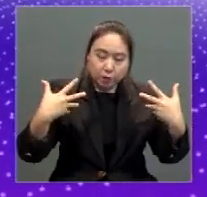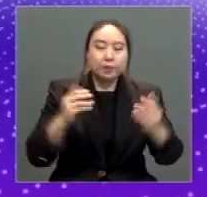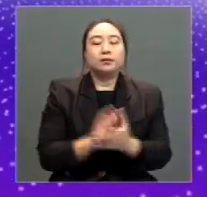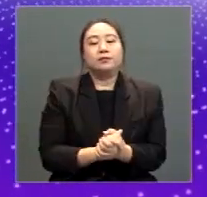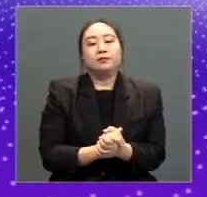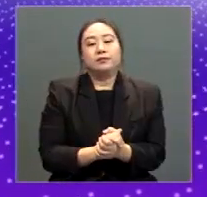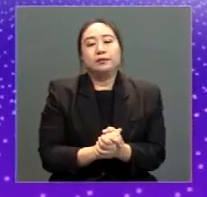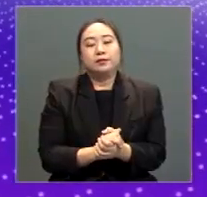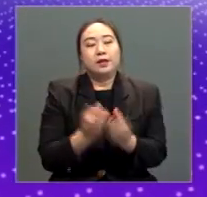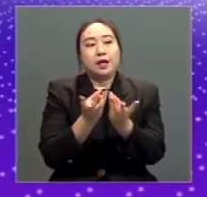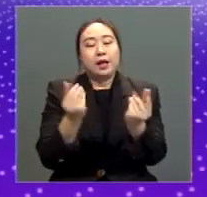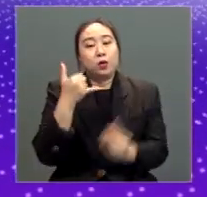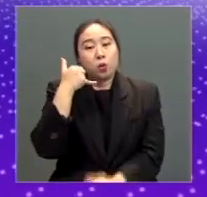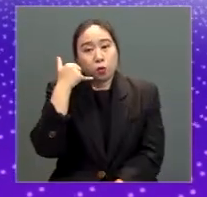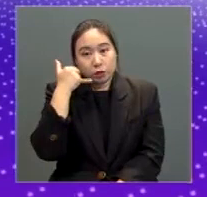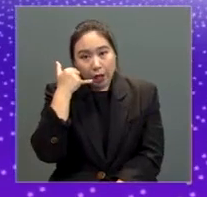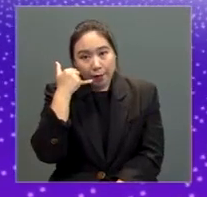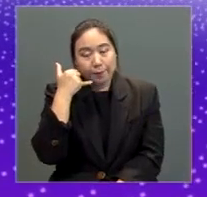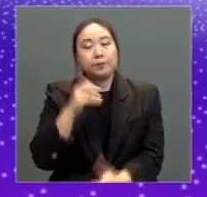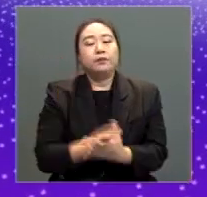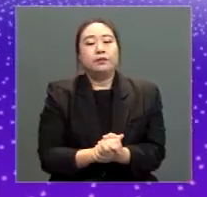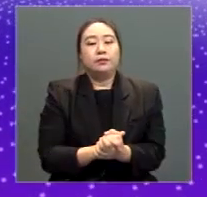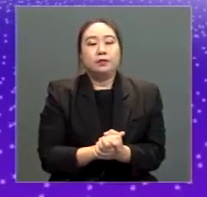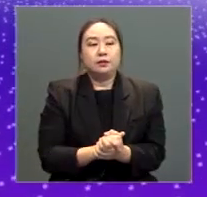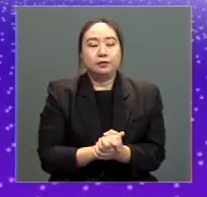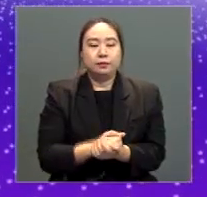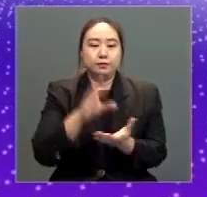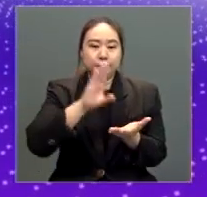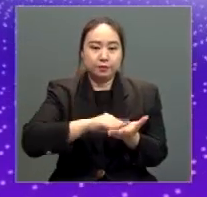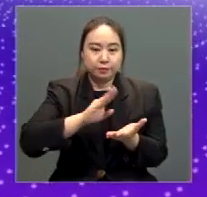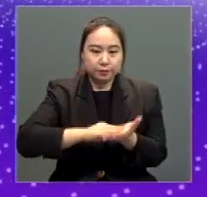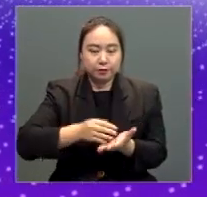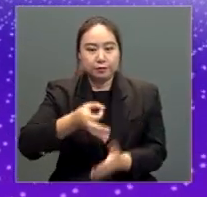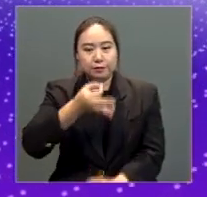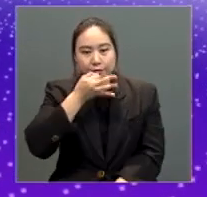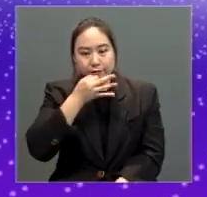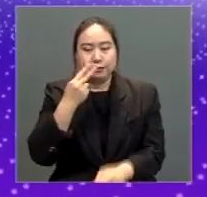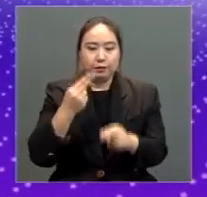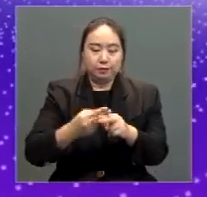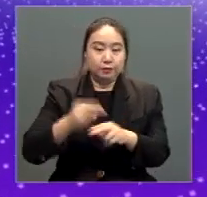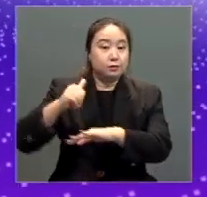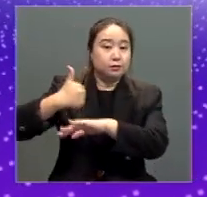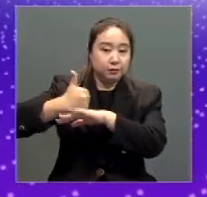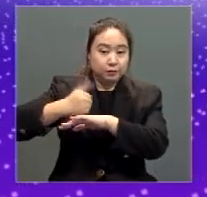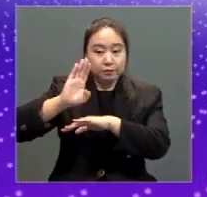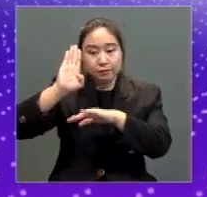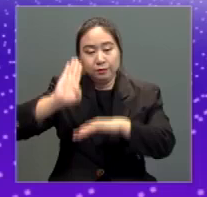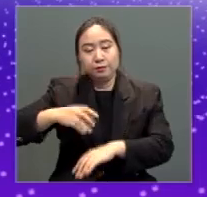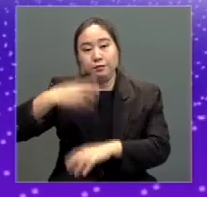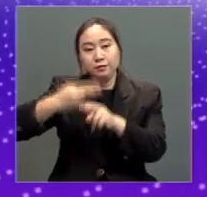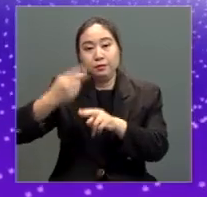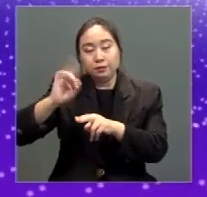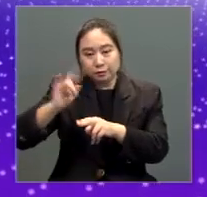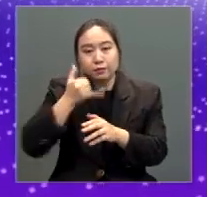13หลักหมายเลขโทรศัพท์ที่ใช้ในการลงทะเบียนข้อมูลอาชีพชื่อสถานประกอบการที่สามารถติด